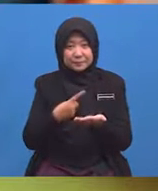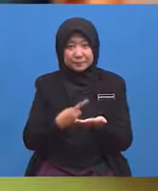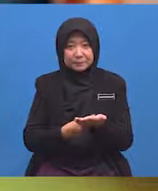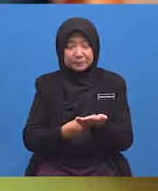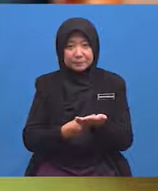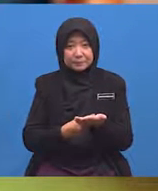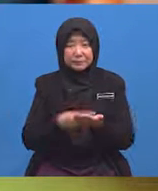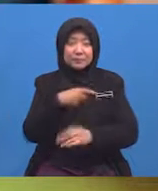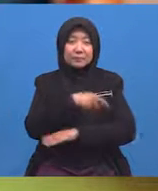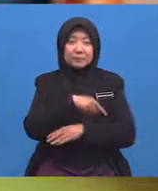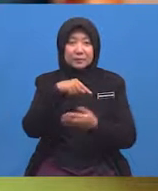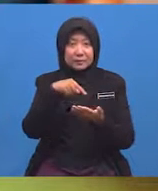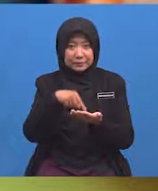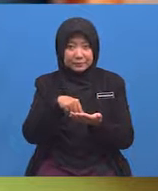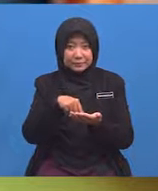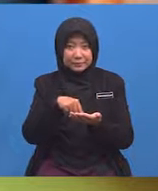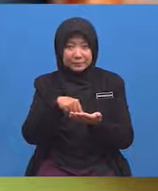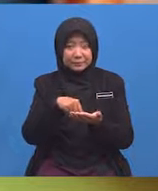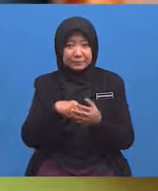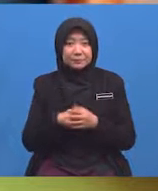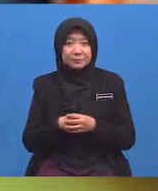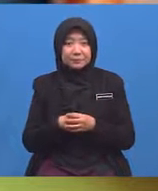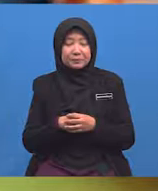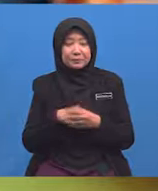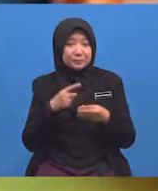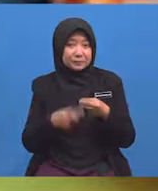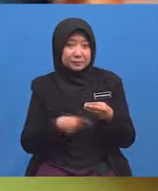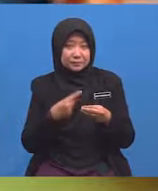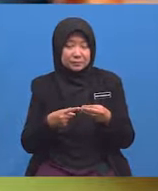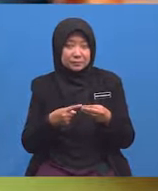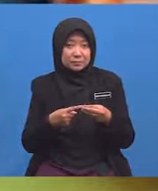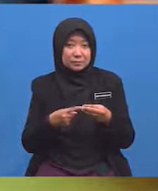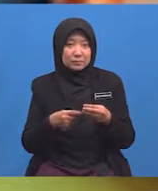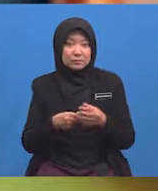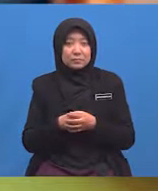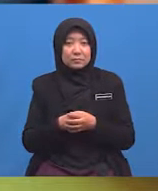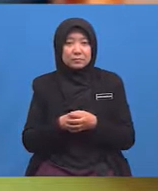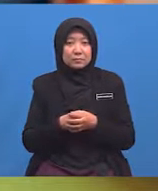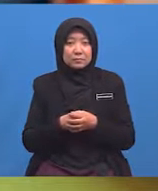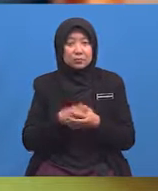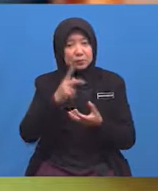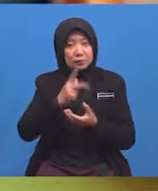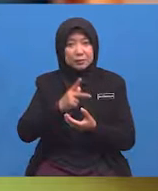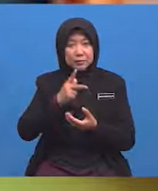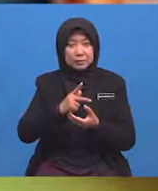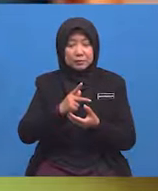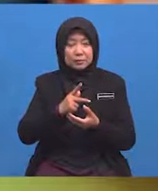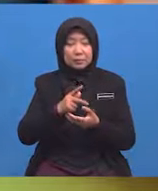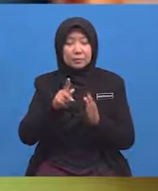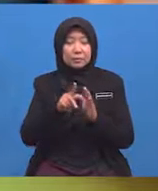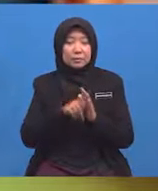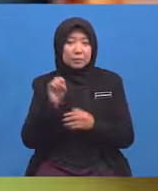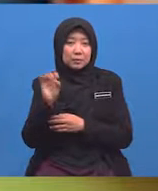akan dibincangkan pada hari ini adalah mengenai kesan